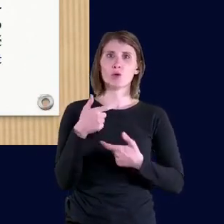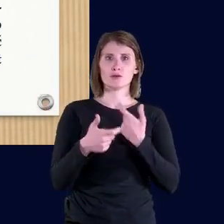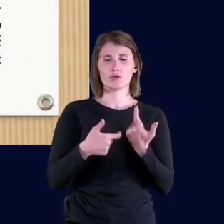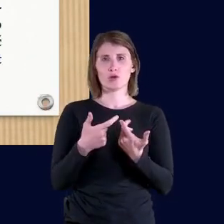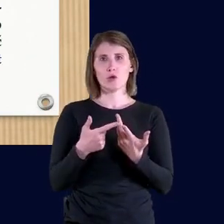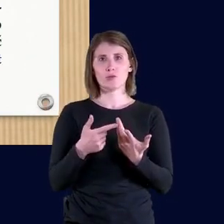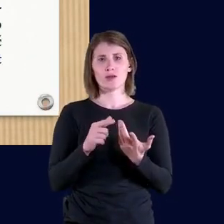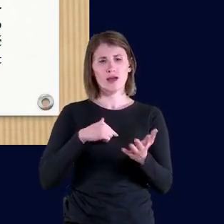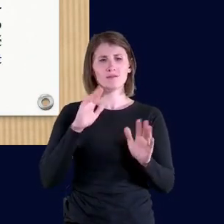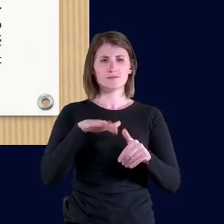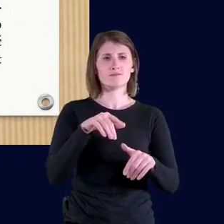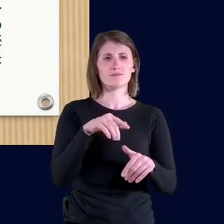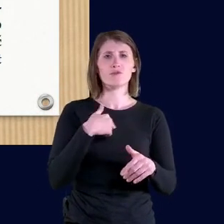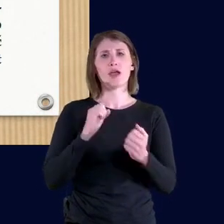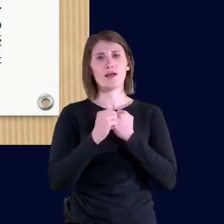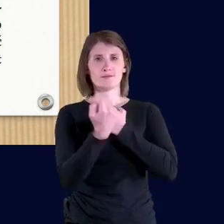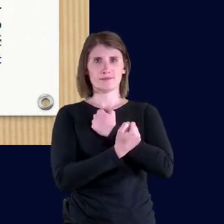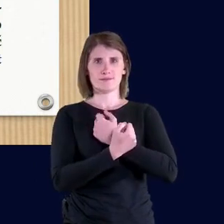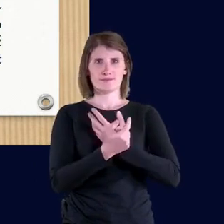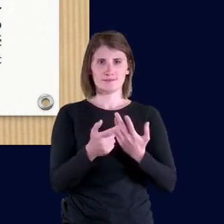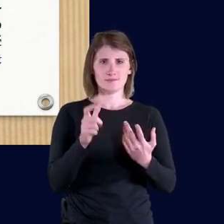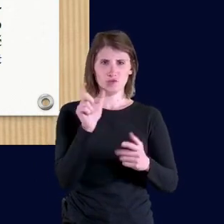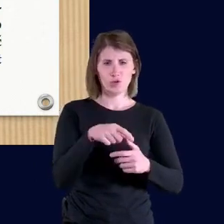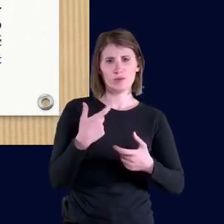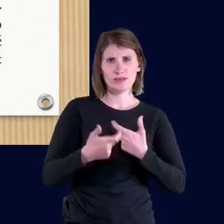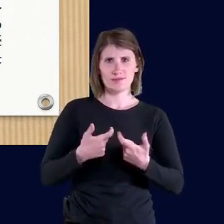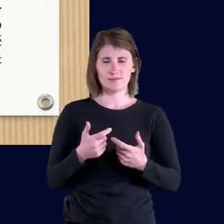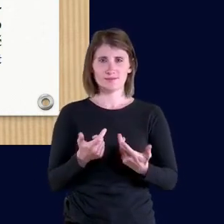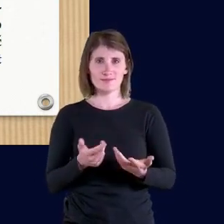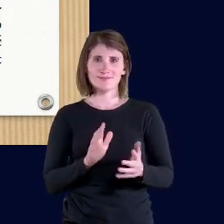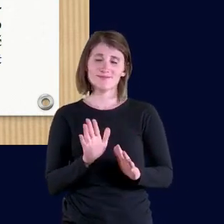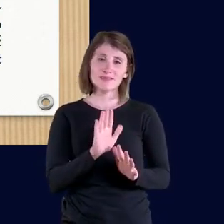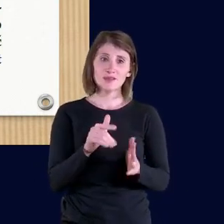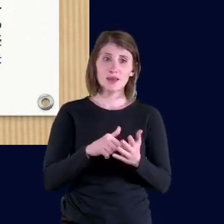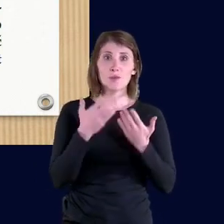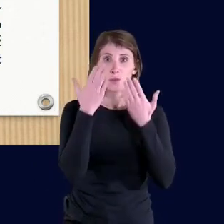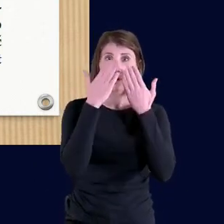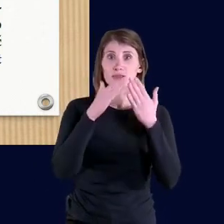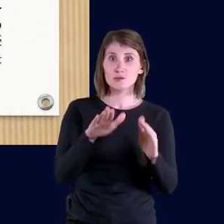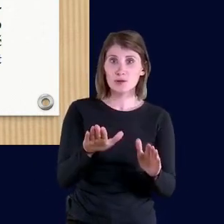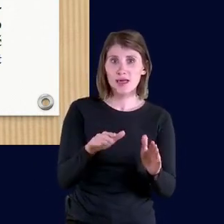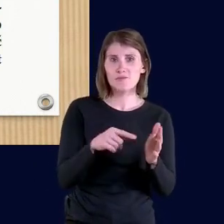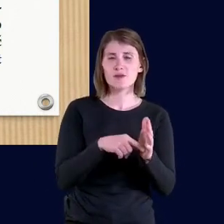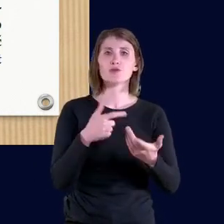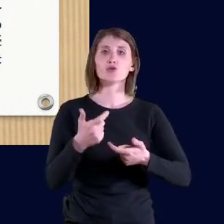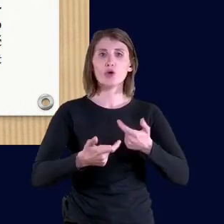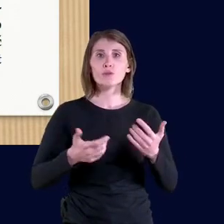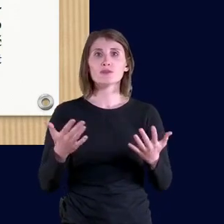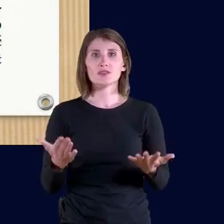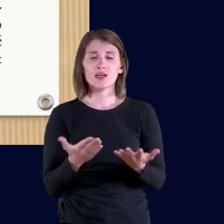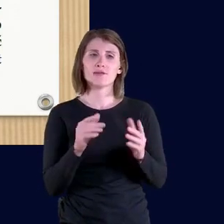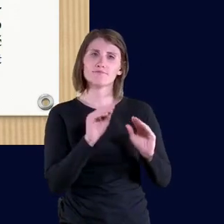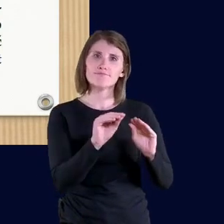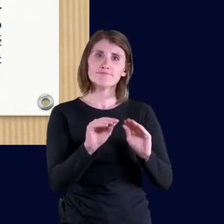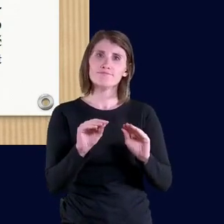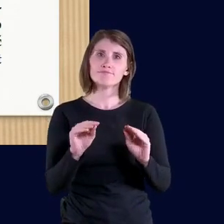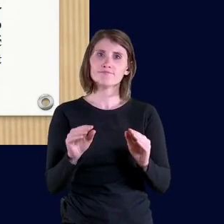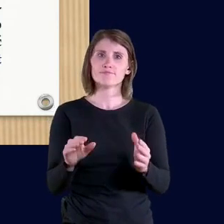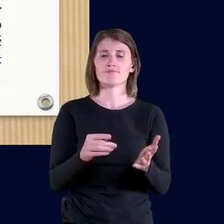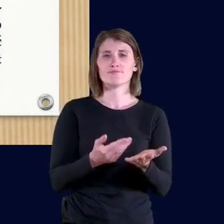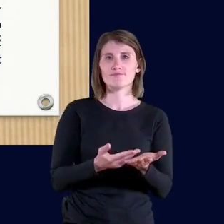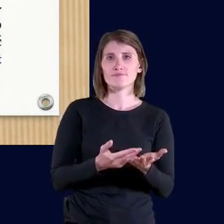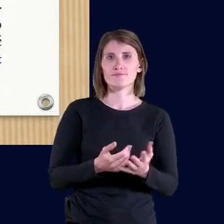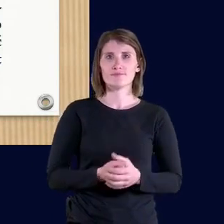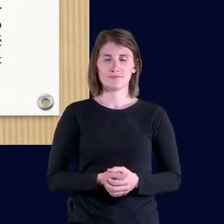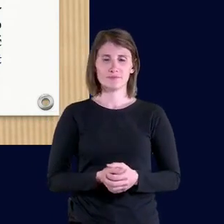coś za co za kogoś prawda pokazujemy im narzędzie pokazujemy też jak co możemy z tego